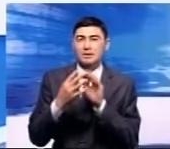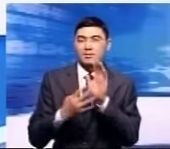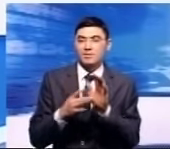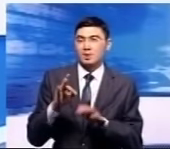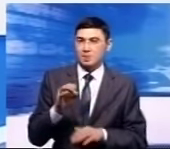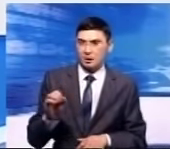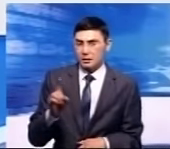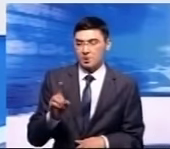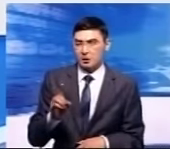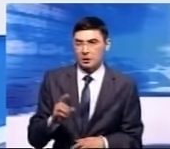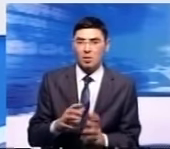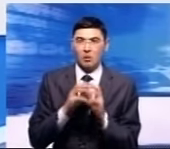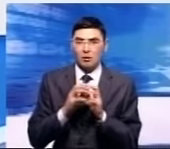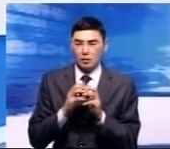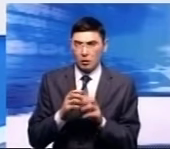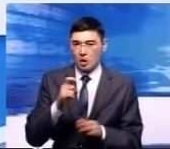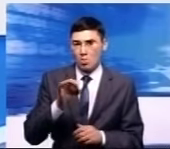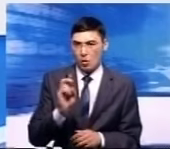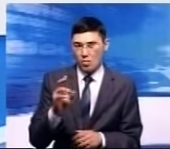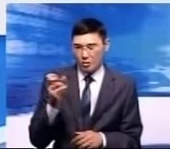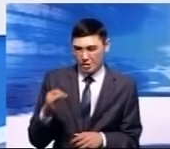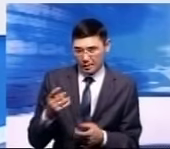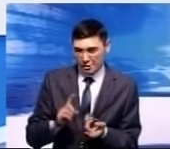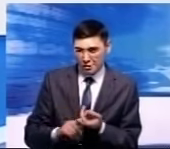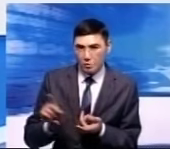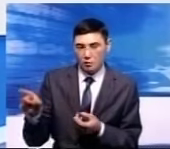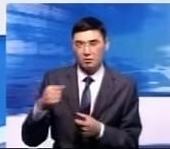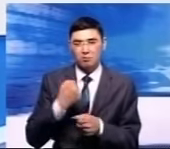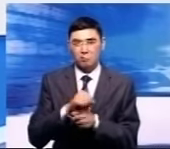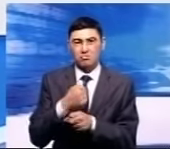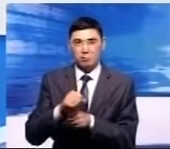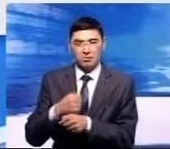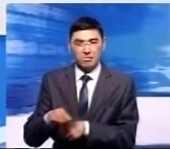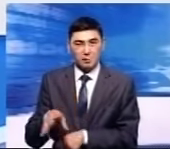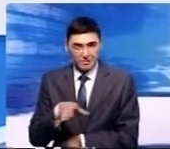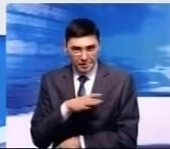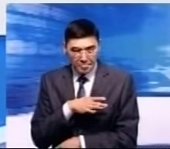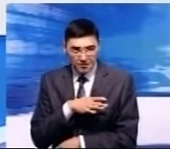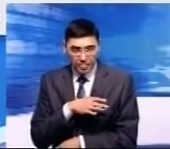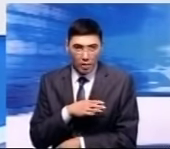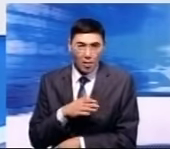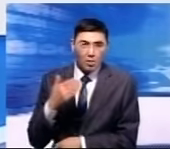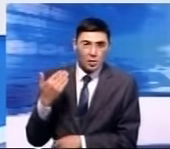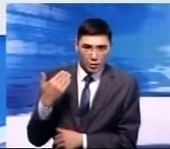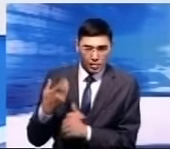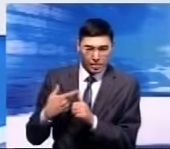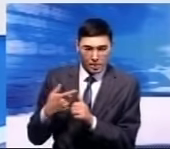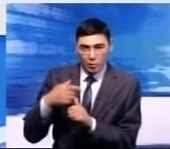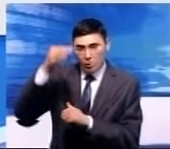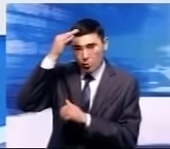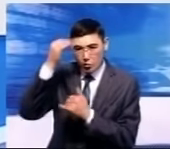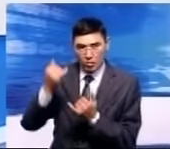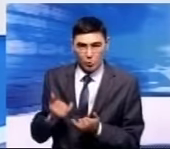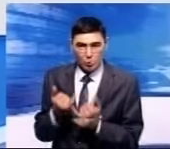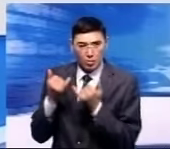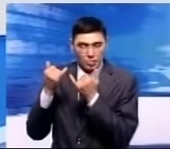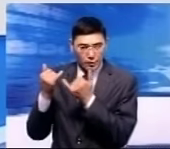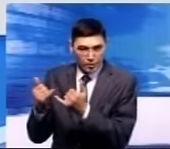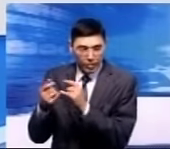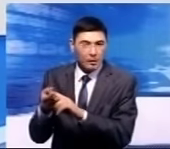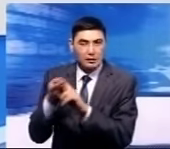по хоккею на траве Мурата Жексимбекова. В ходе патриотического мероприятия 14 команд из разных колледжей города состязались в